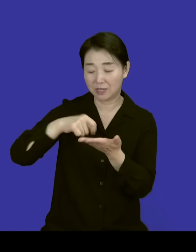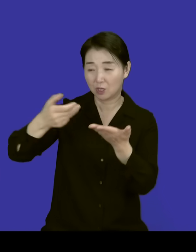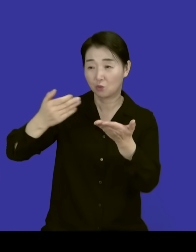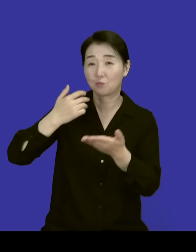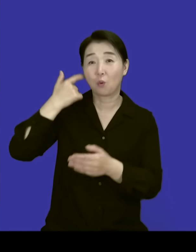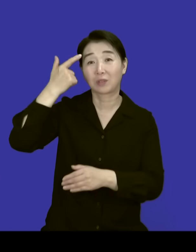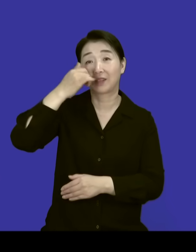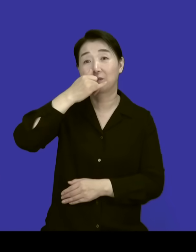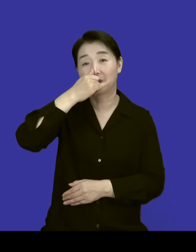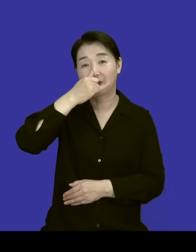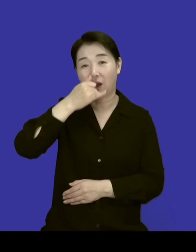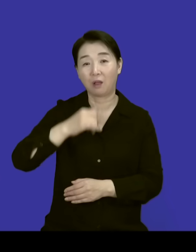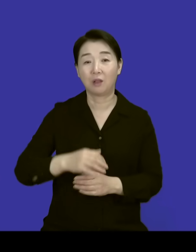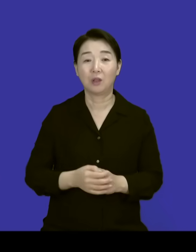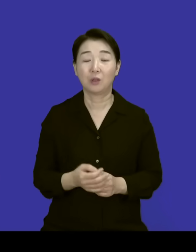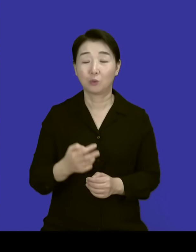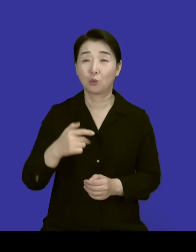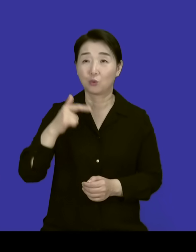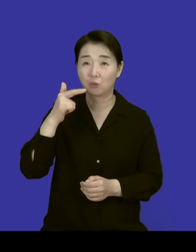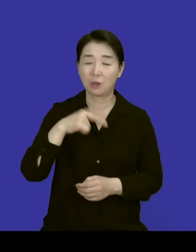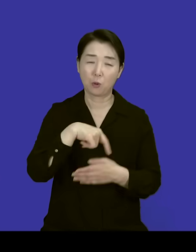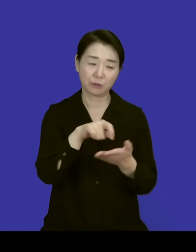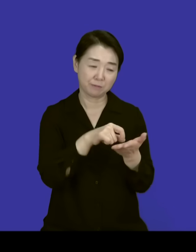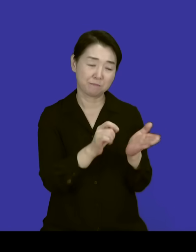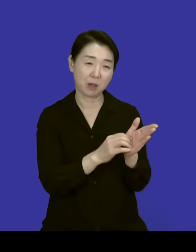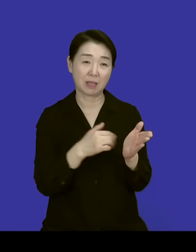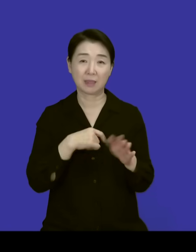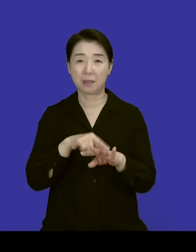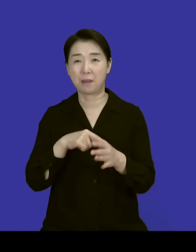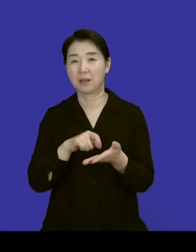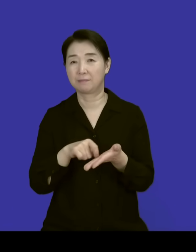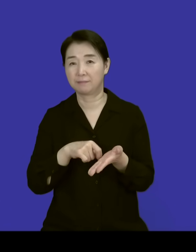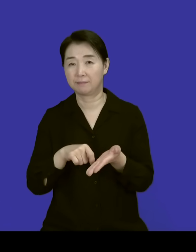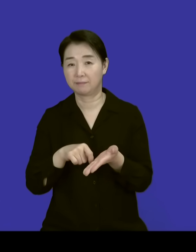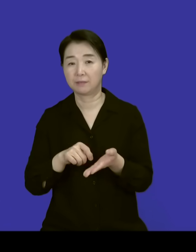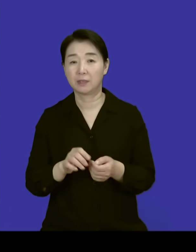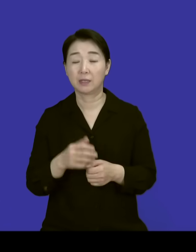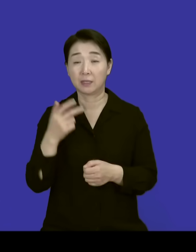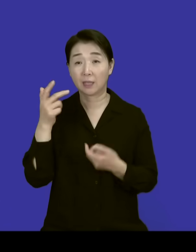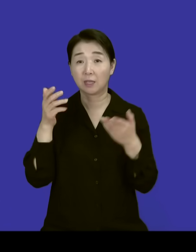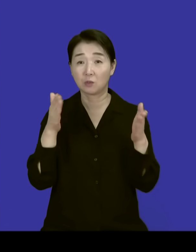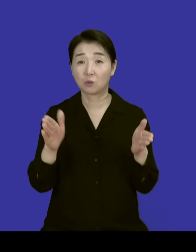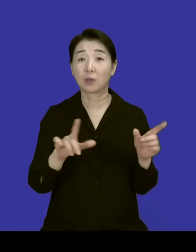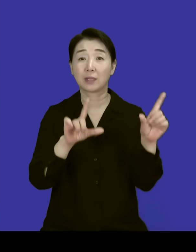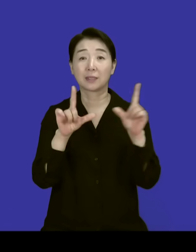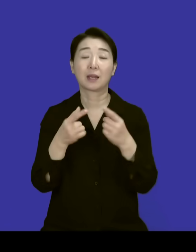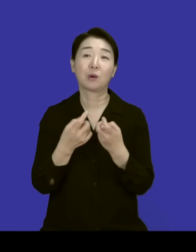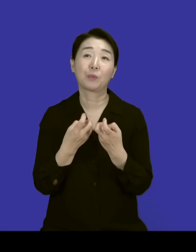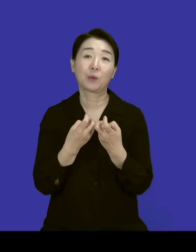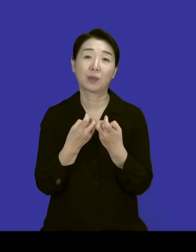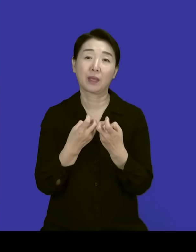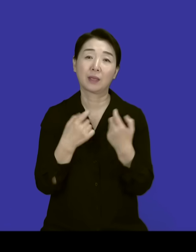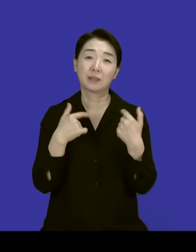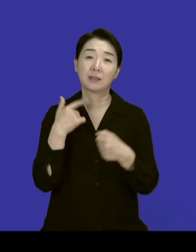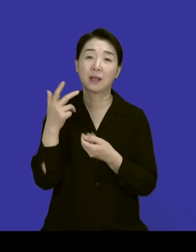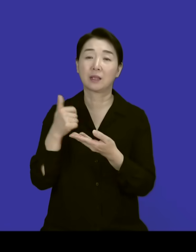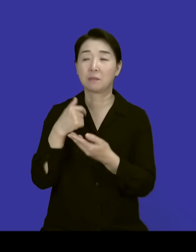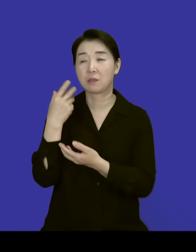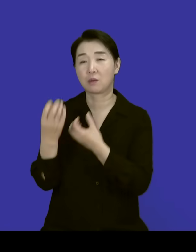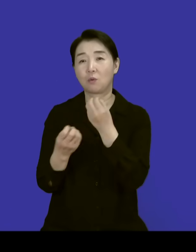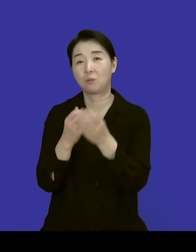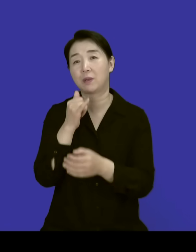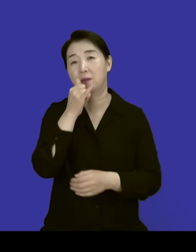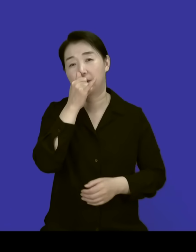하잖아요. 예. 그런 거는 이제 주일마다 또 다 대다 쓰고 적고. 제 마음을 또 이제 쓰고 예. 제가 일주일 동안 어떻게 살았는지 예. 그걸 항상 이제 하나님한테